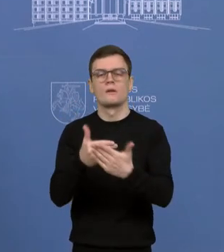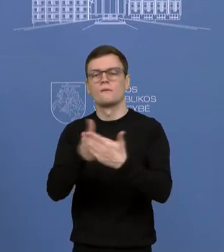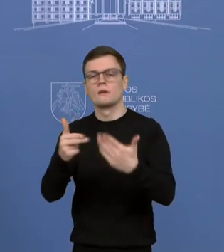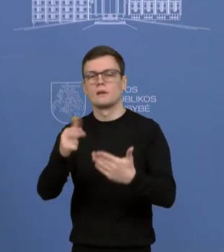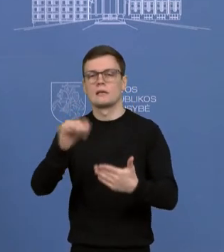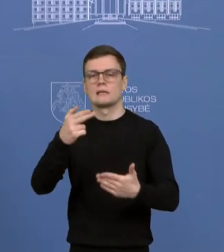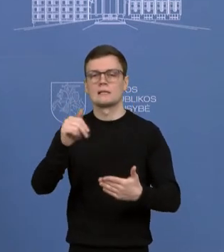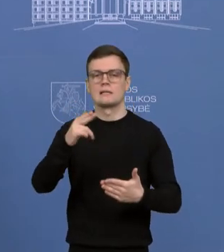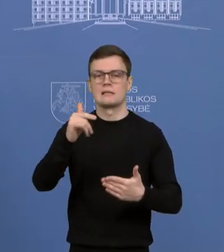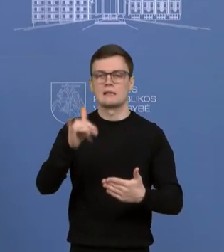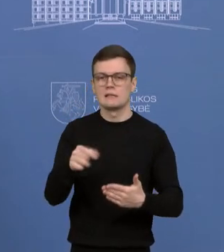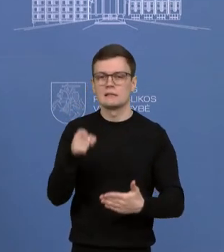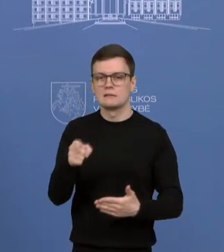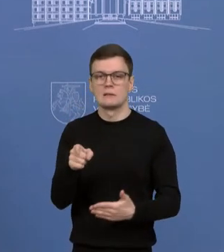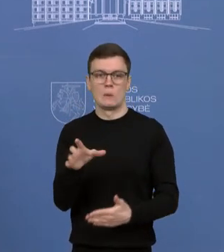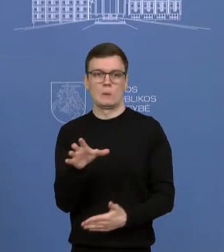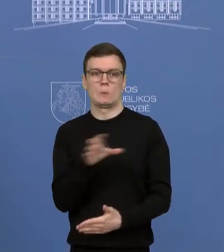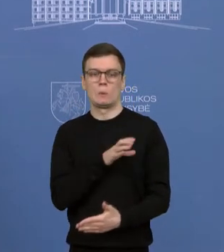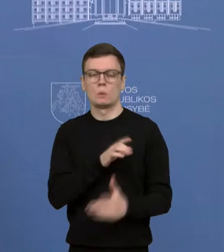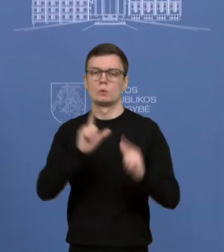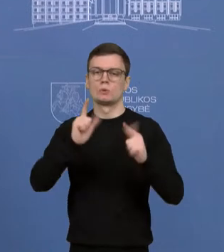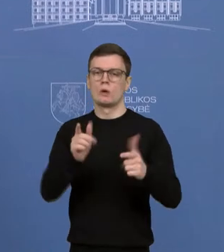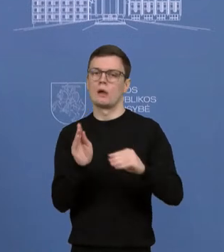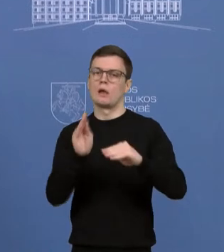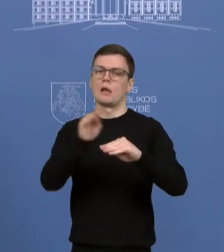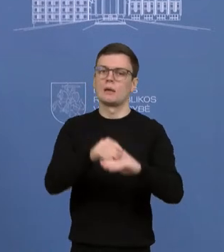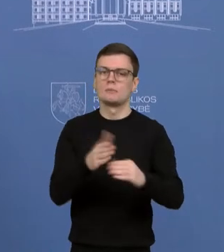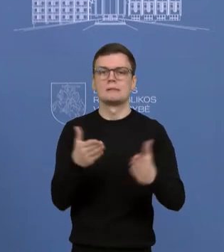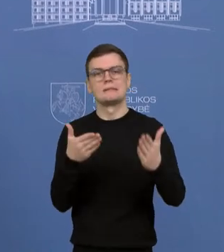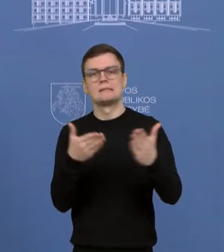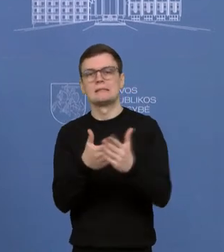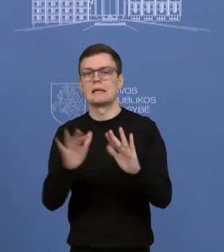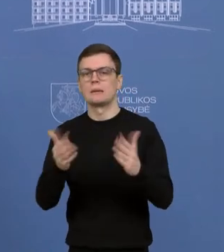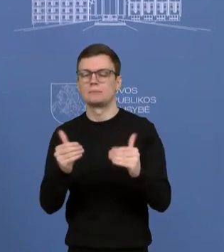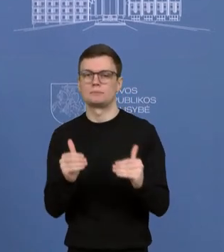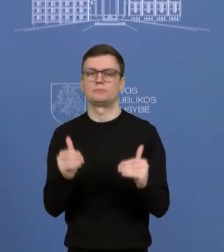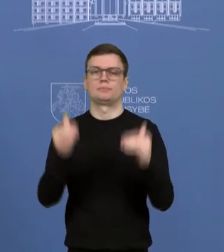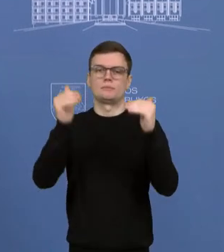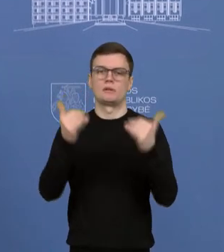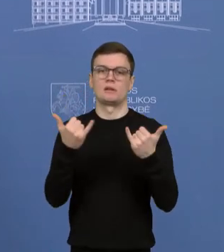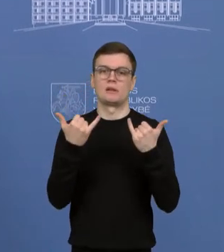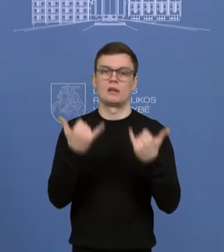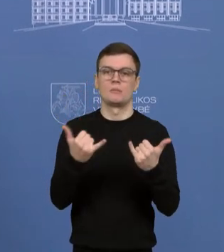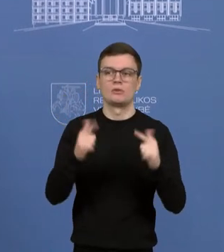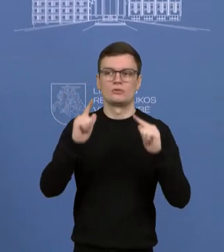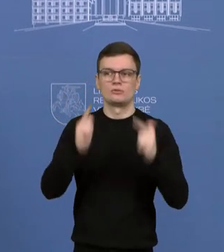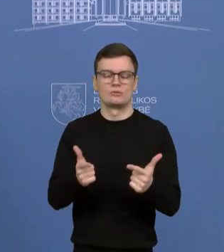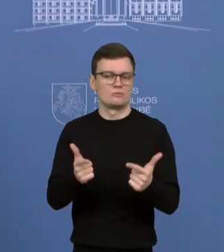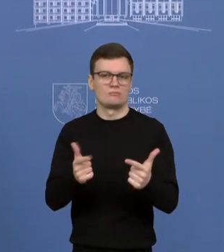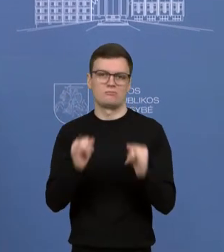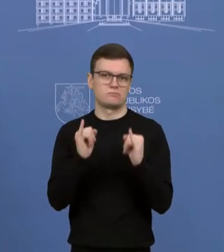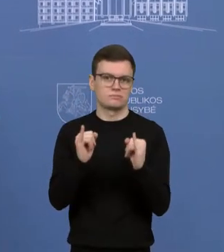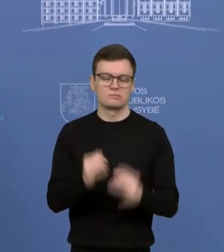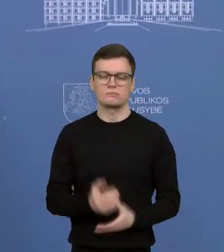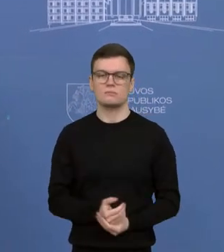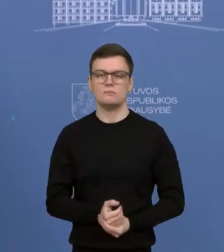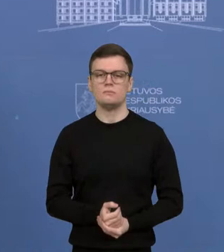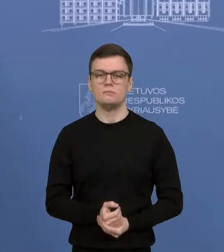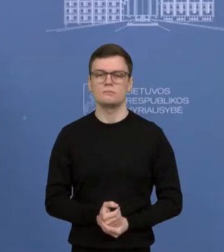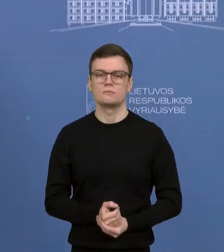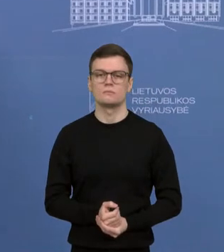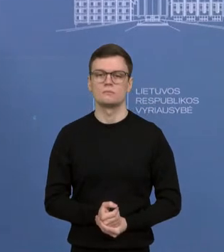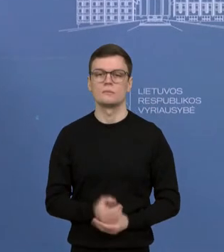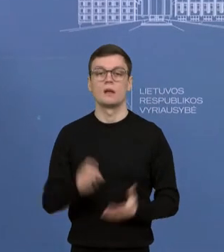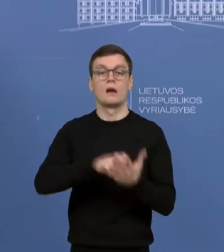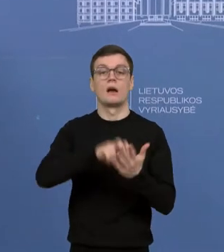Ignitis apyvartinis kapitalas tokiu atveju išauktų iki tokių aukštumų, kurios jau yra nebetoleruotinos, todėl